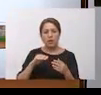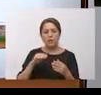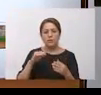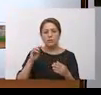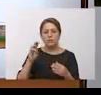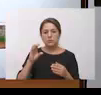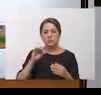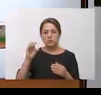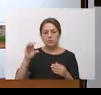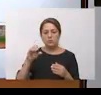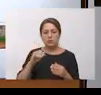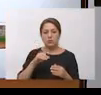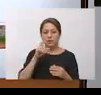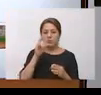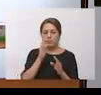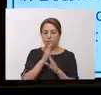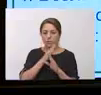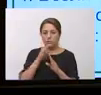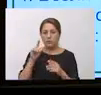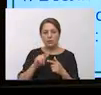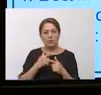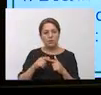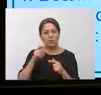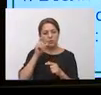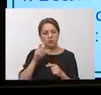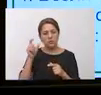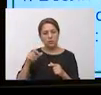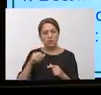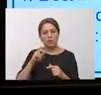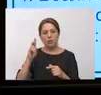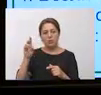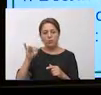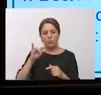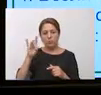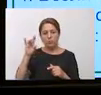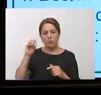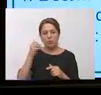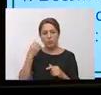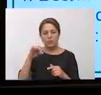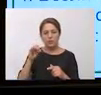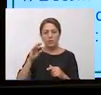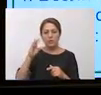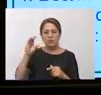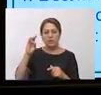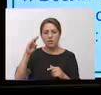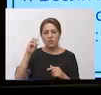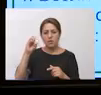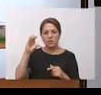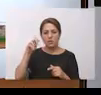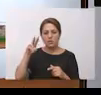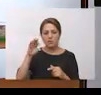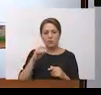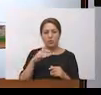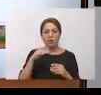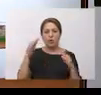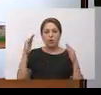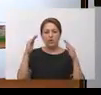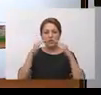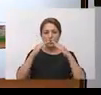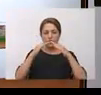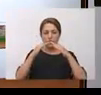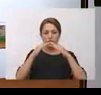или человека. Например, бурей снесло крышу. Сказуемое снесло. То есть